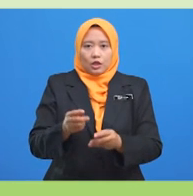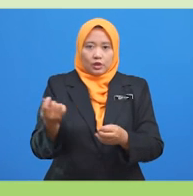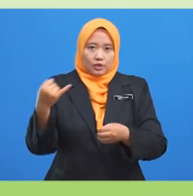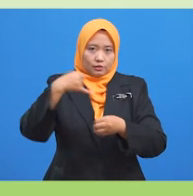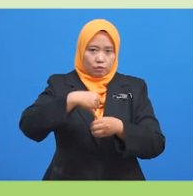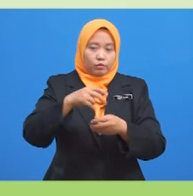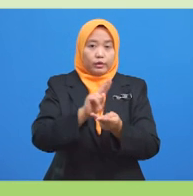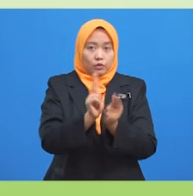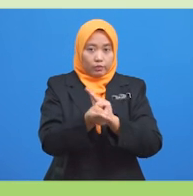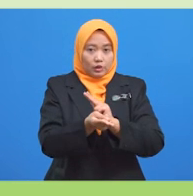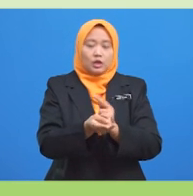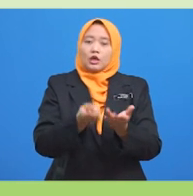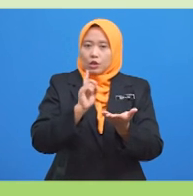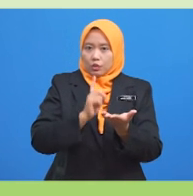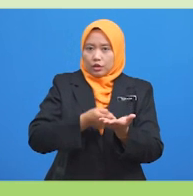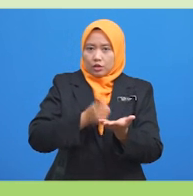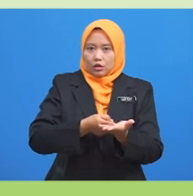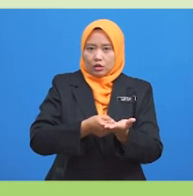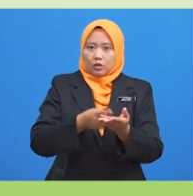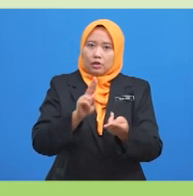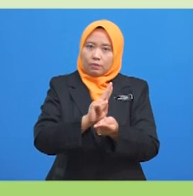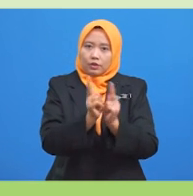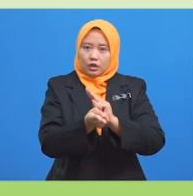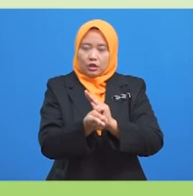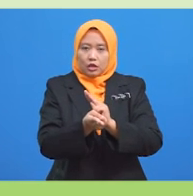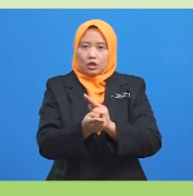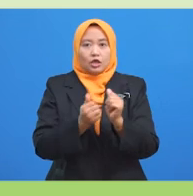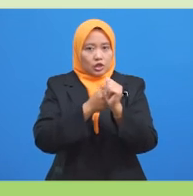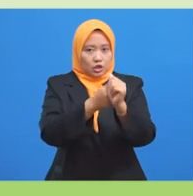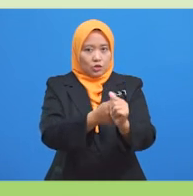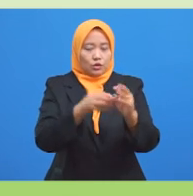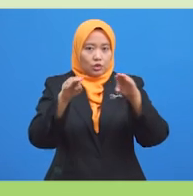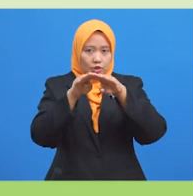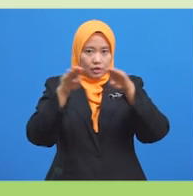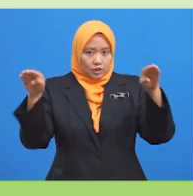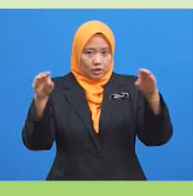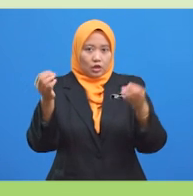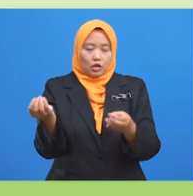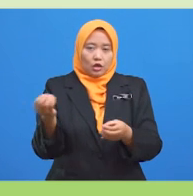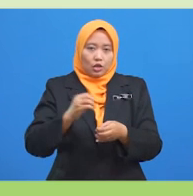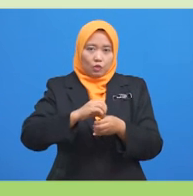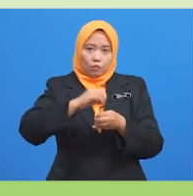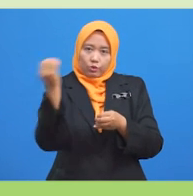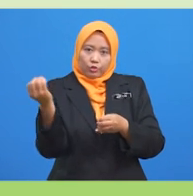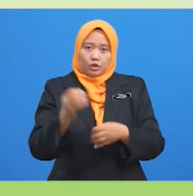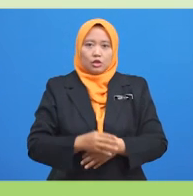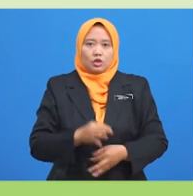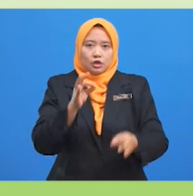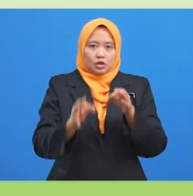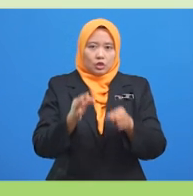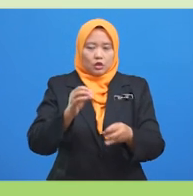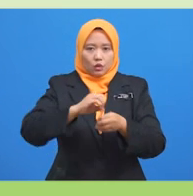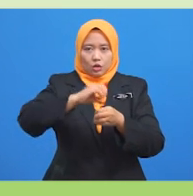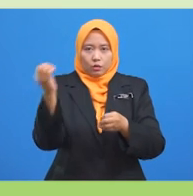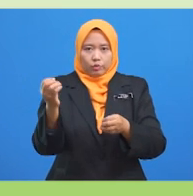kuantitinya akan berubah mengikut tingkat output. Apabila tingkat output bertambah, kuantiti input akan bertambah